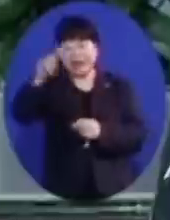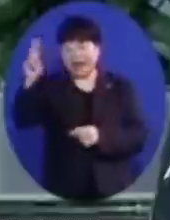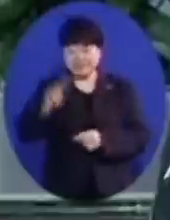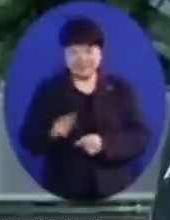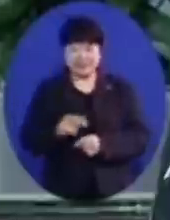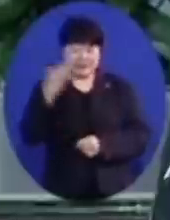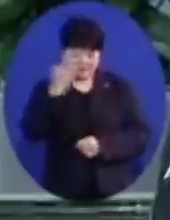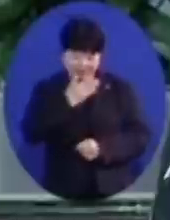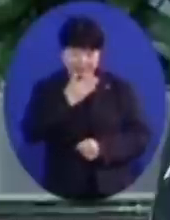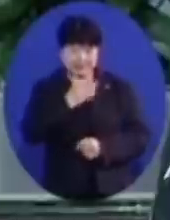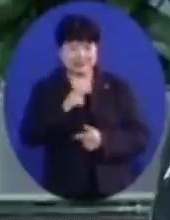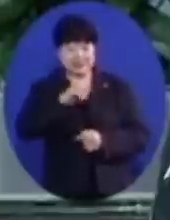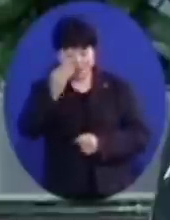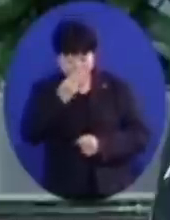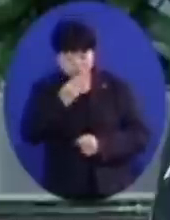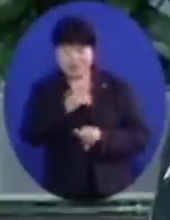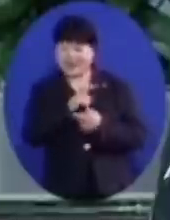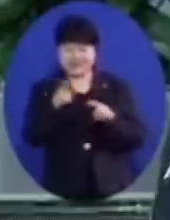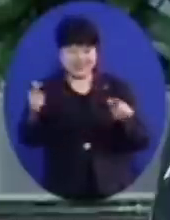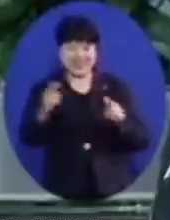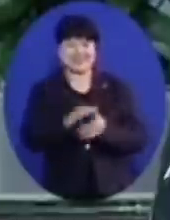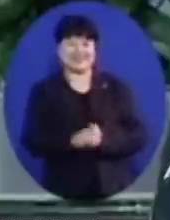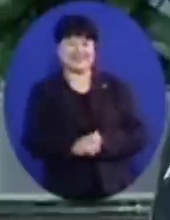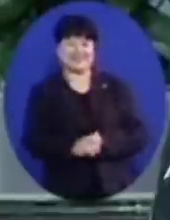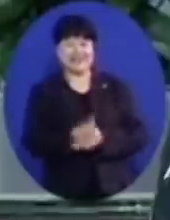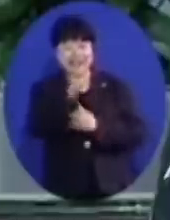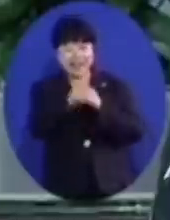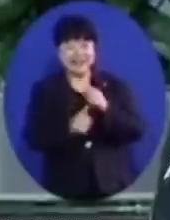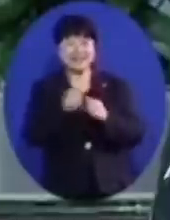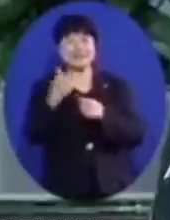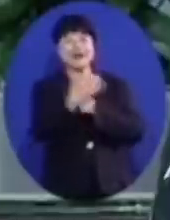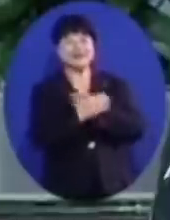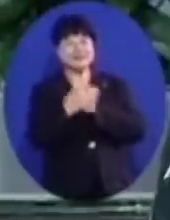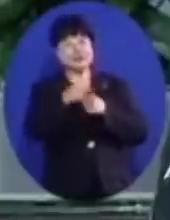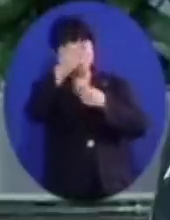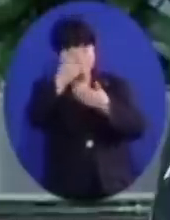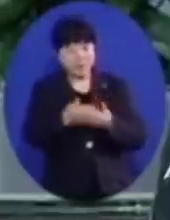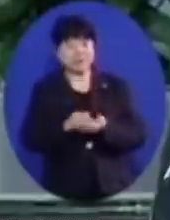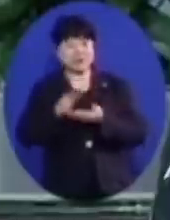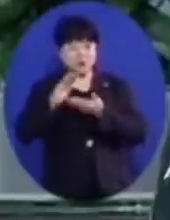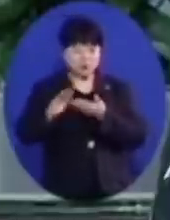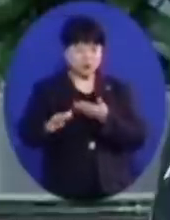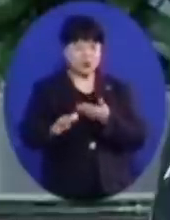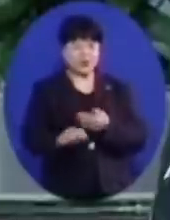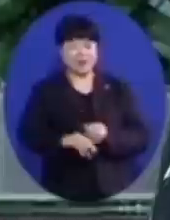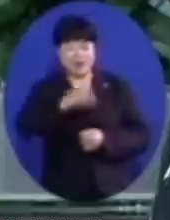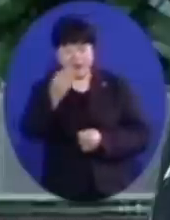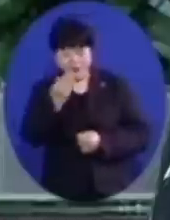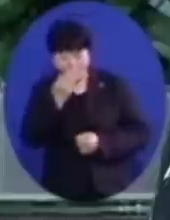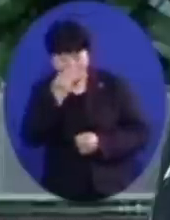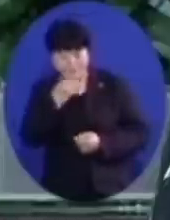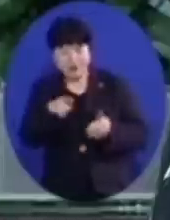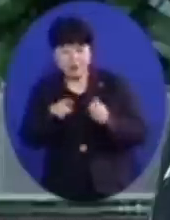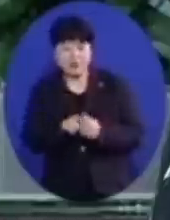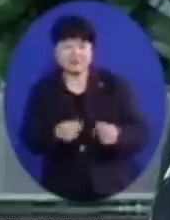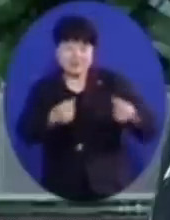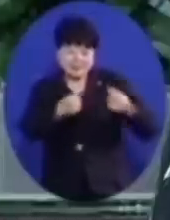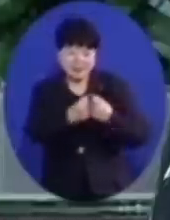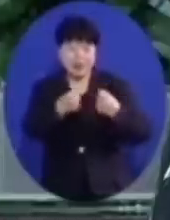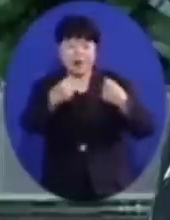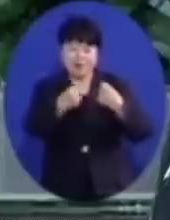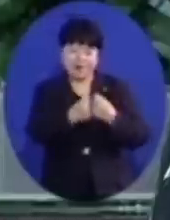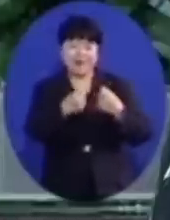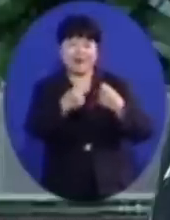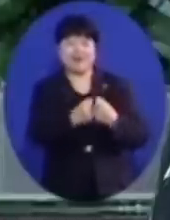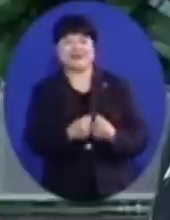당장 거룩한 사람이 되는 것은 아닙니다 하나님의 은혜로 구원은 받아 놓고 이제 승자가 되는 싸움이 시작되는 것입니다